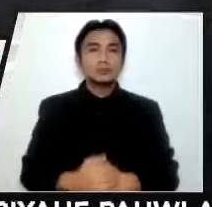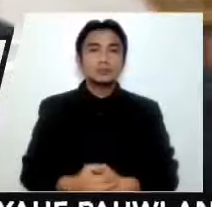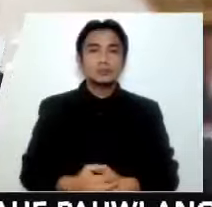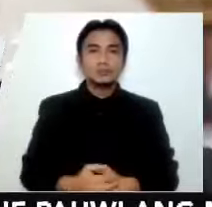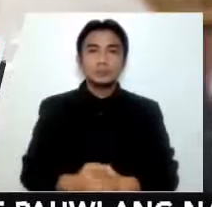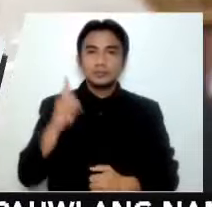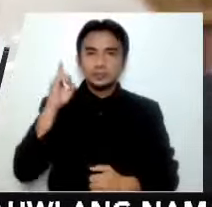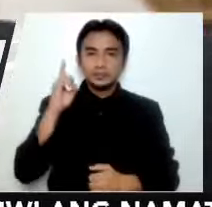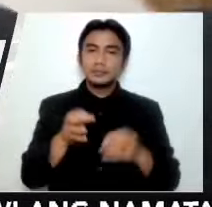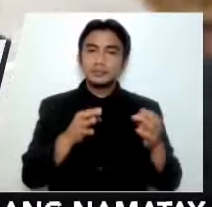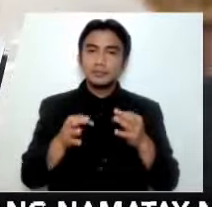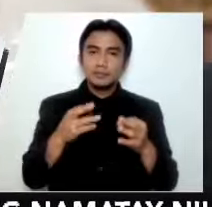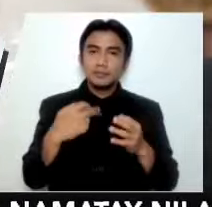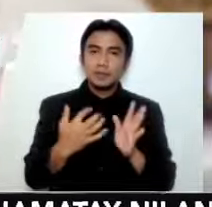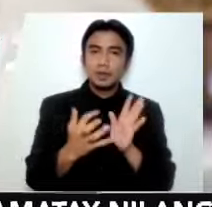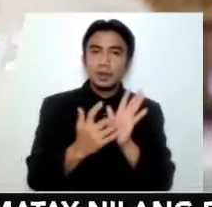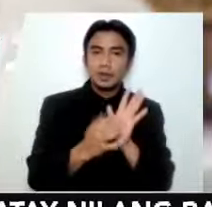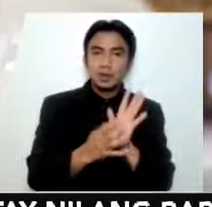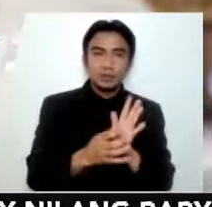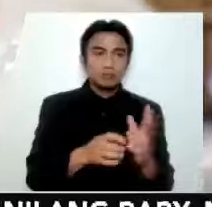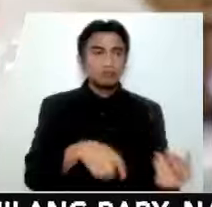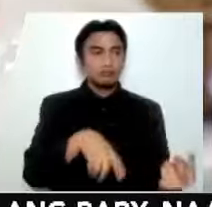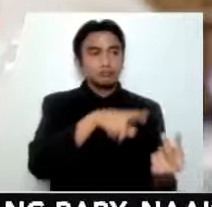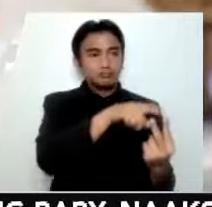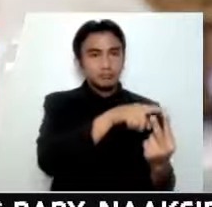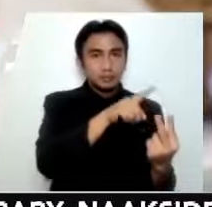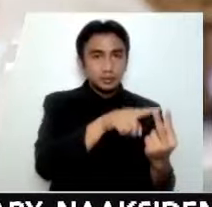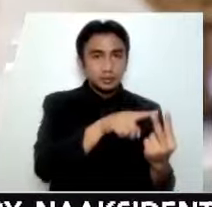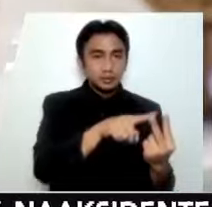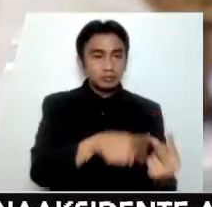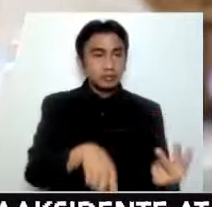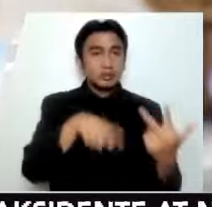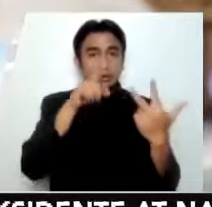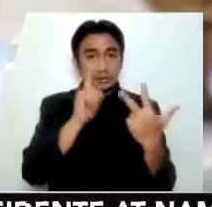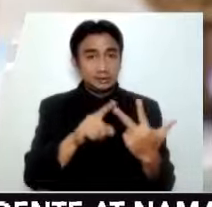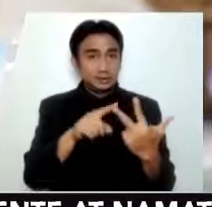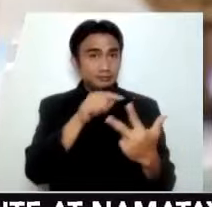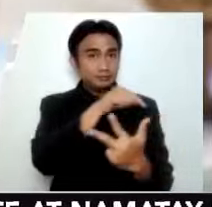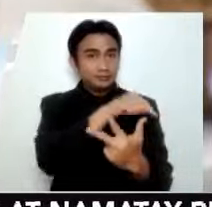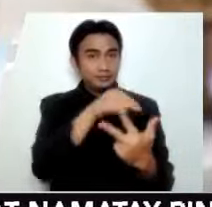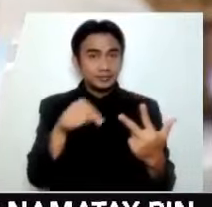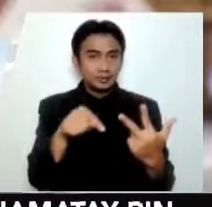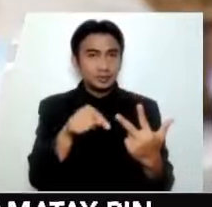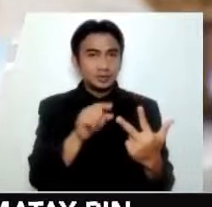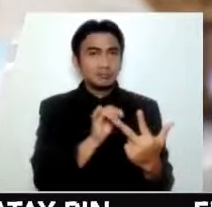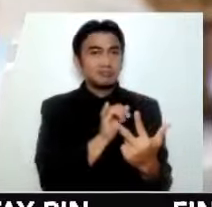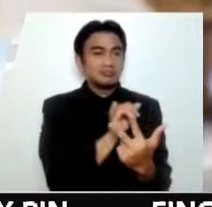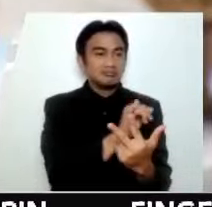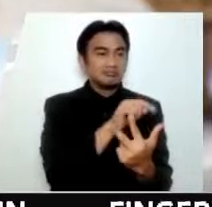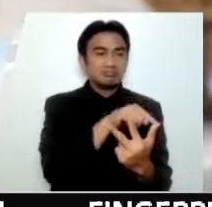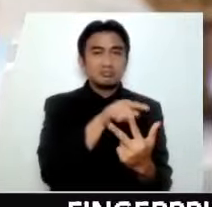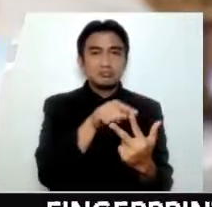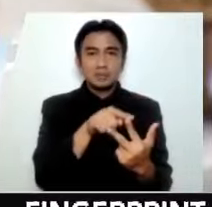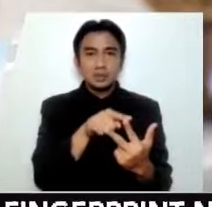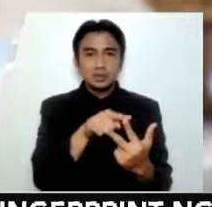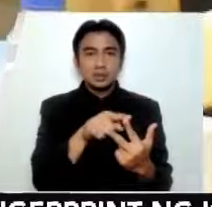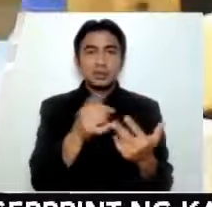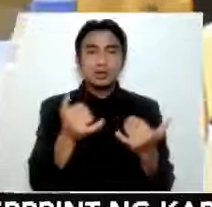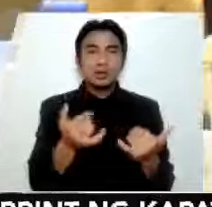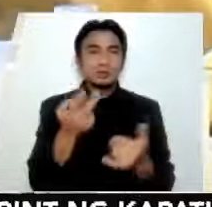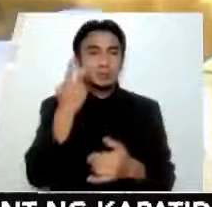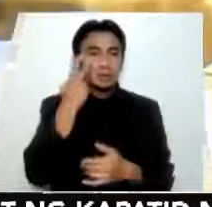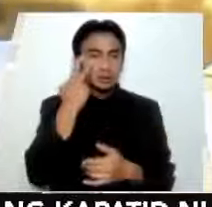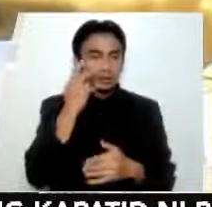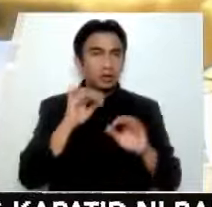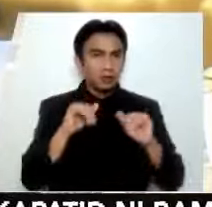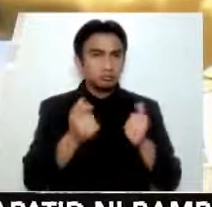namang Goh Huaping o Goh Huaping at saka yung nasa amin ay iisa rin, so kayo na magawa ng konklusyon tungkol sa bagay na yan.